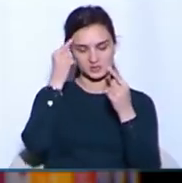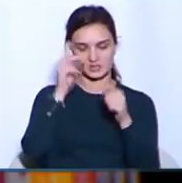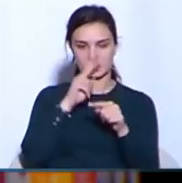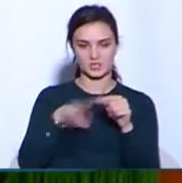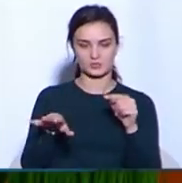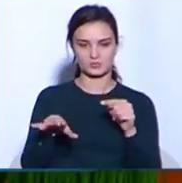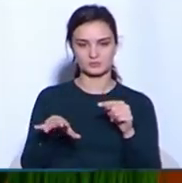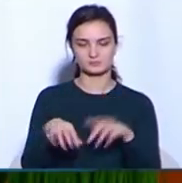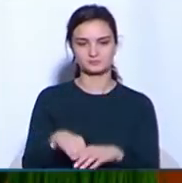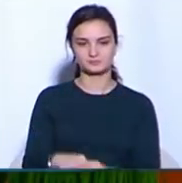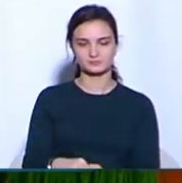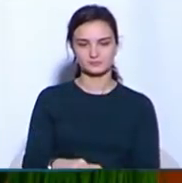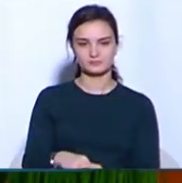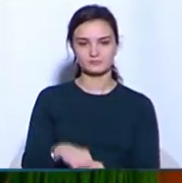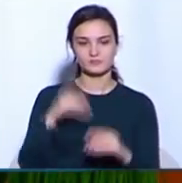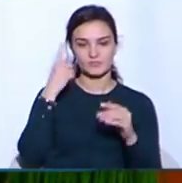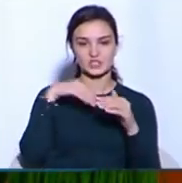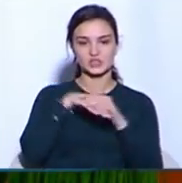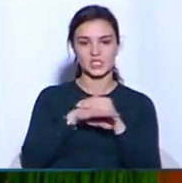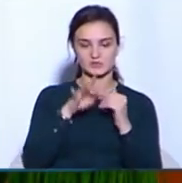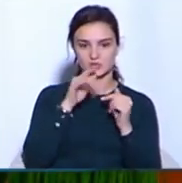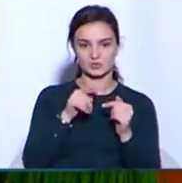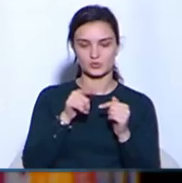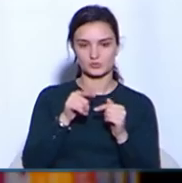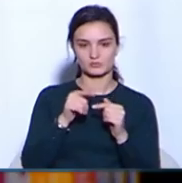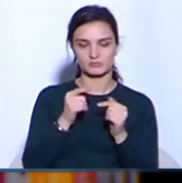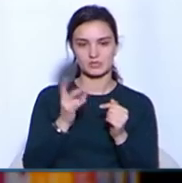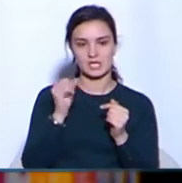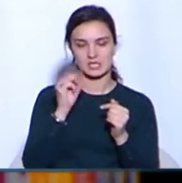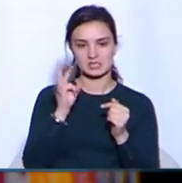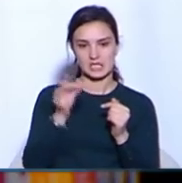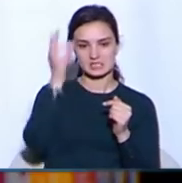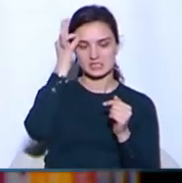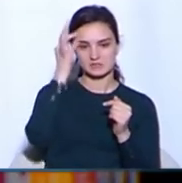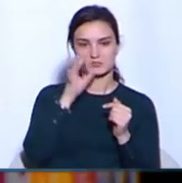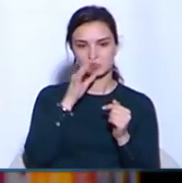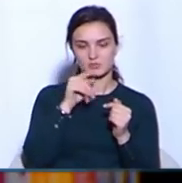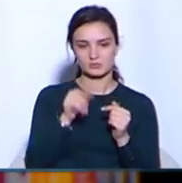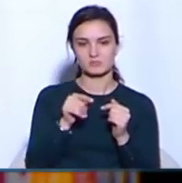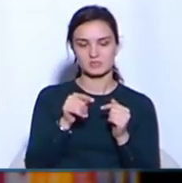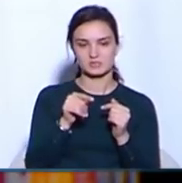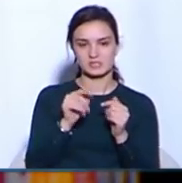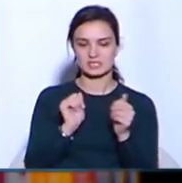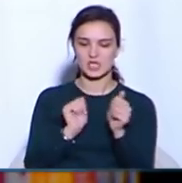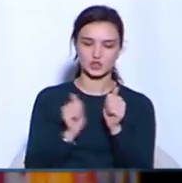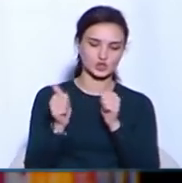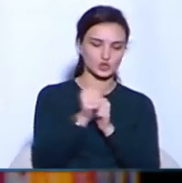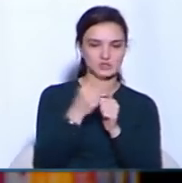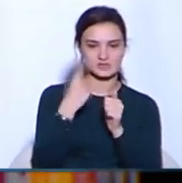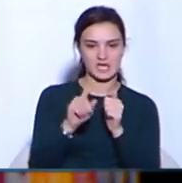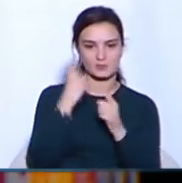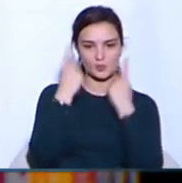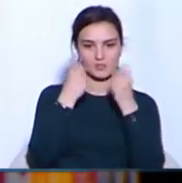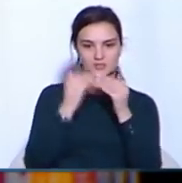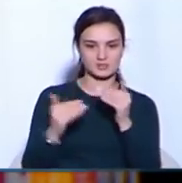დაიკარგოს შენახვის პროცესში. ან ყოველ შემთხვევაში გახსენების მომენტში მას გადაასწროს სხვა ინფორმაციამ